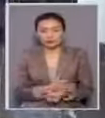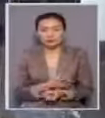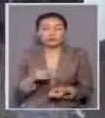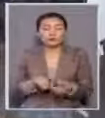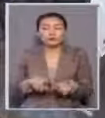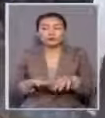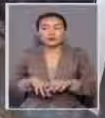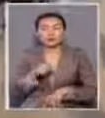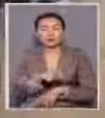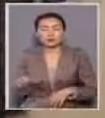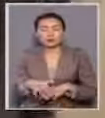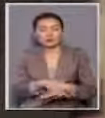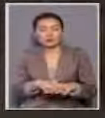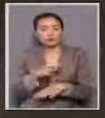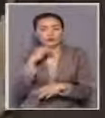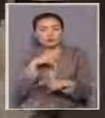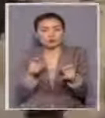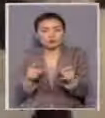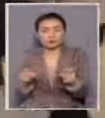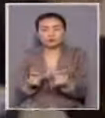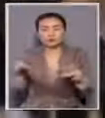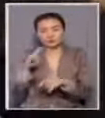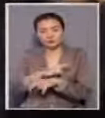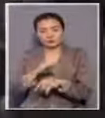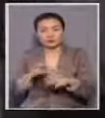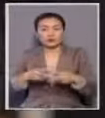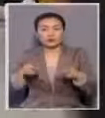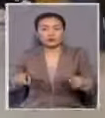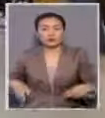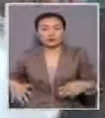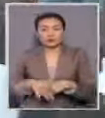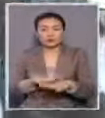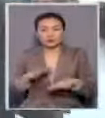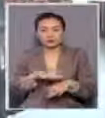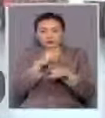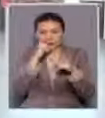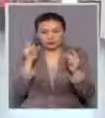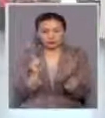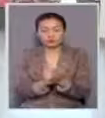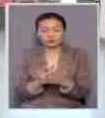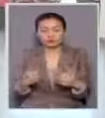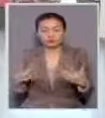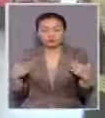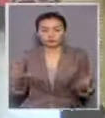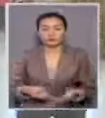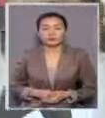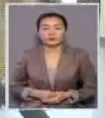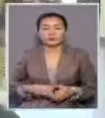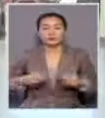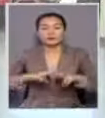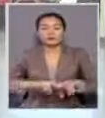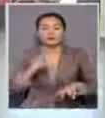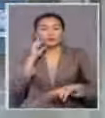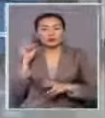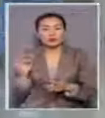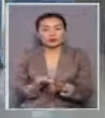Бірақ мамандар адамдар көп шоғырланатын сауда үйлері, әуежайлар мен вокзалдар секілді орындарда бетперде киюге кеңес беріп отыр. Нұр-Сұлтан мен